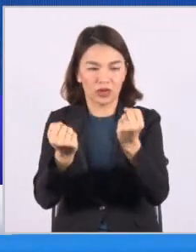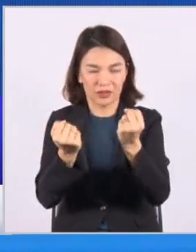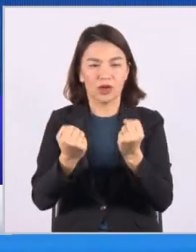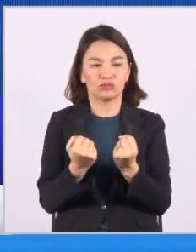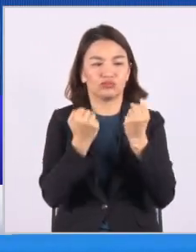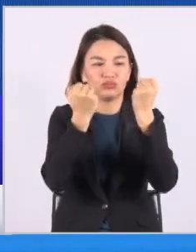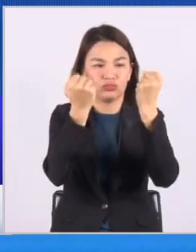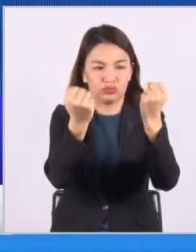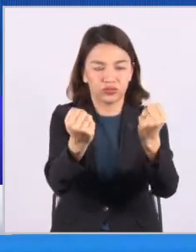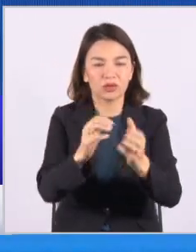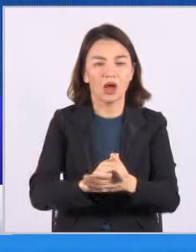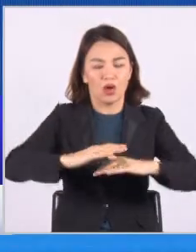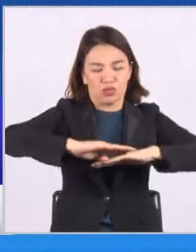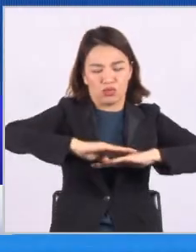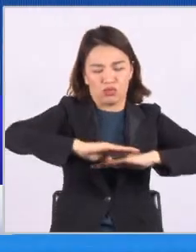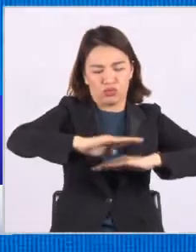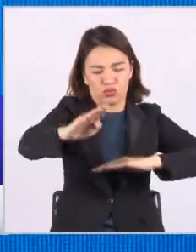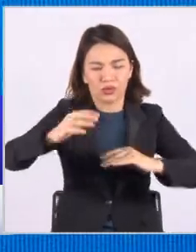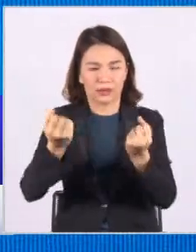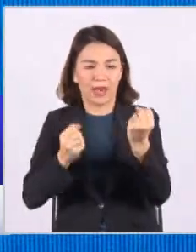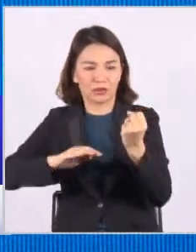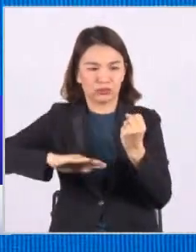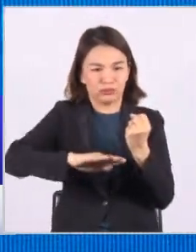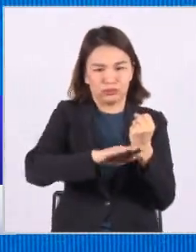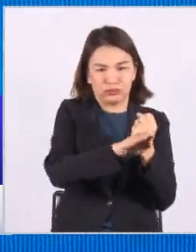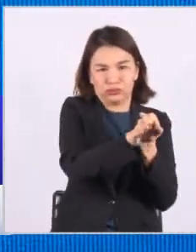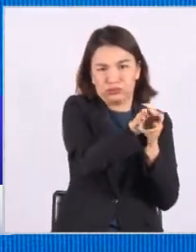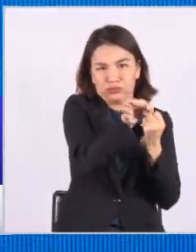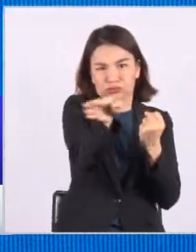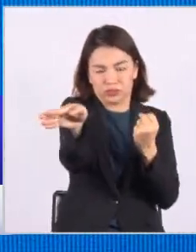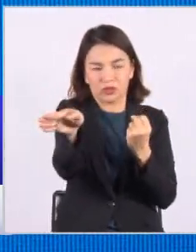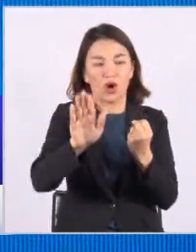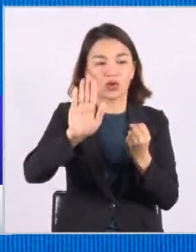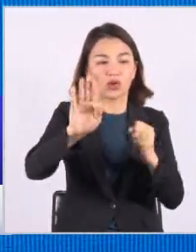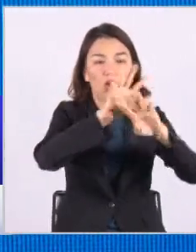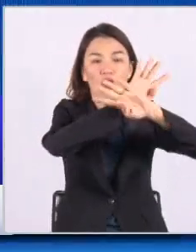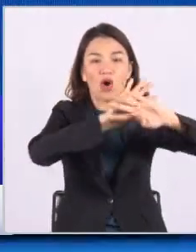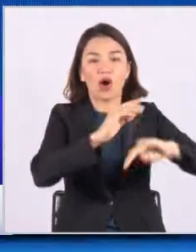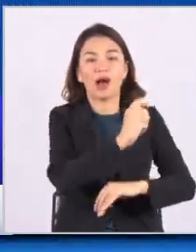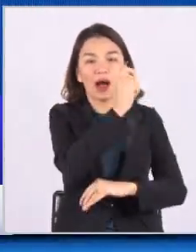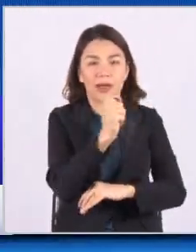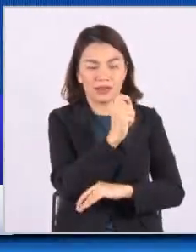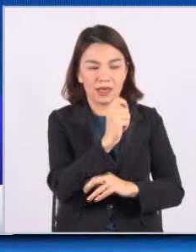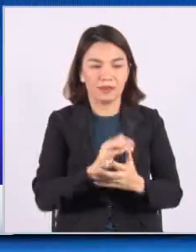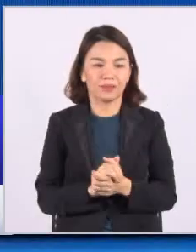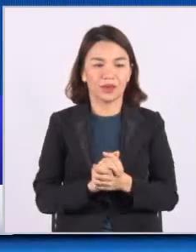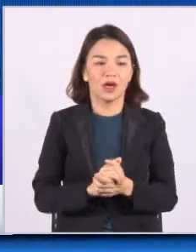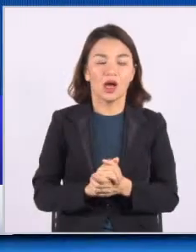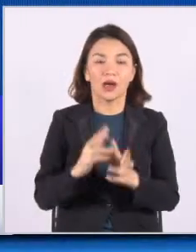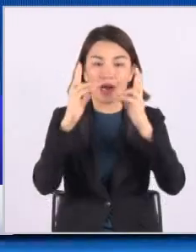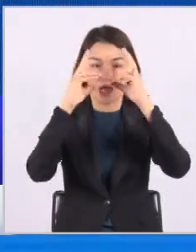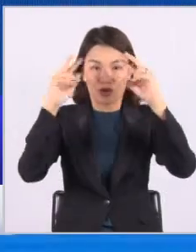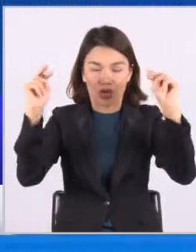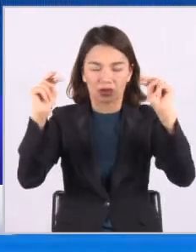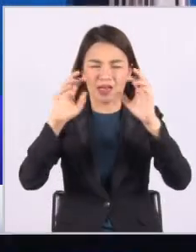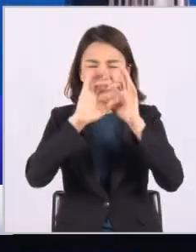ขันรถยนต์ทางเรียบที่ยิ่งใหญ่ที่สุดในระดับอาเซียนค่ะโดยที่มีคุณสนธยาคุณปลื้มนายกราชยานยนต์สมาคมแห่งประเทศไทยใน